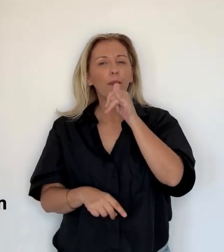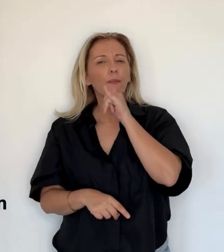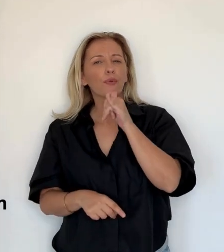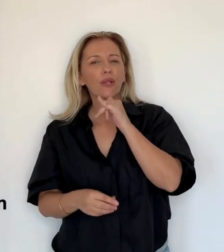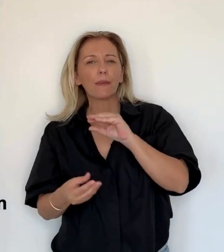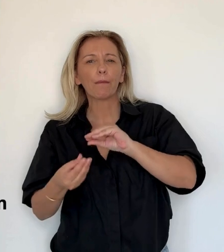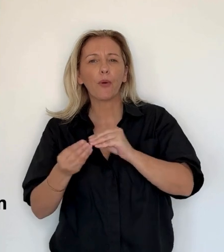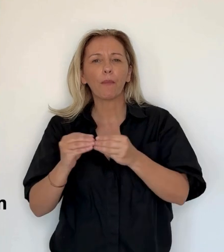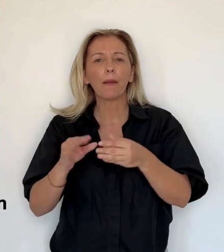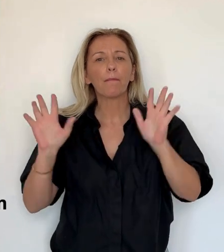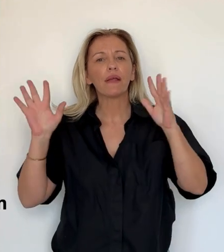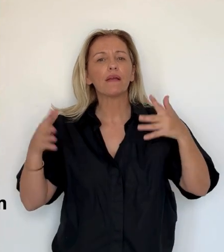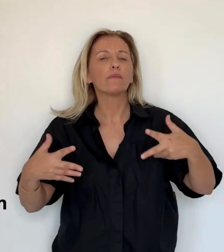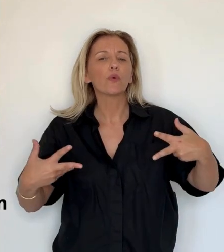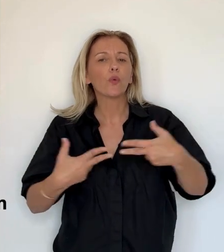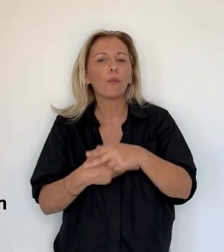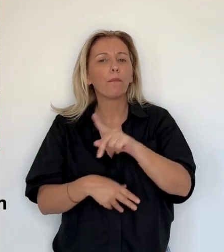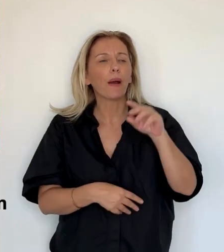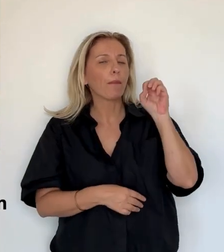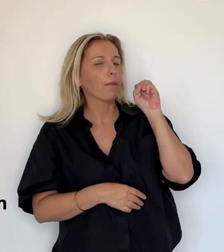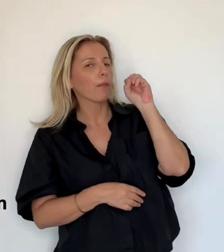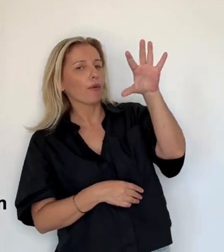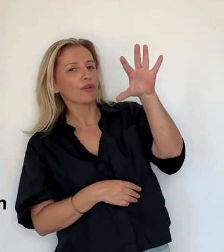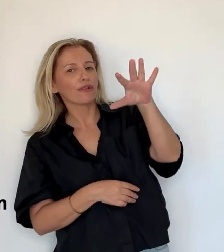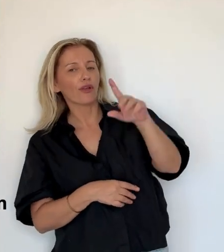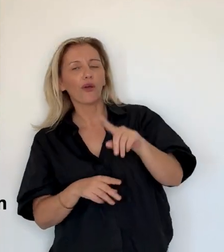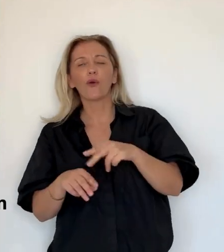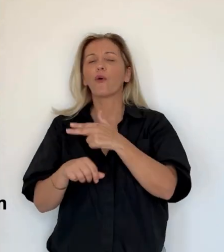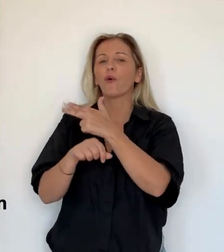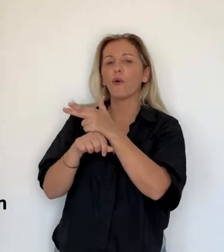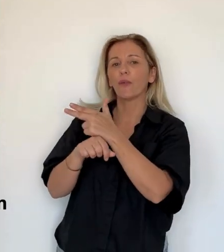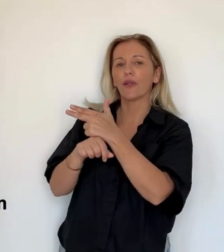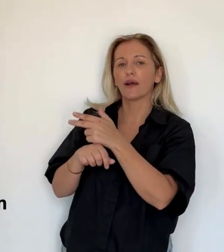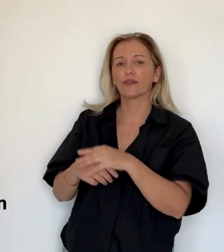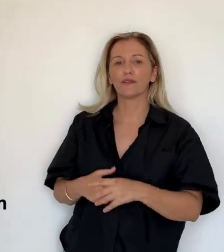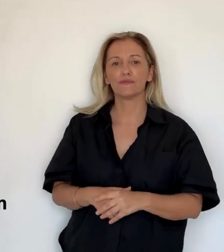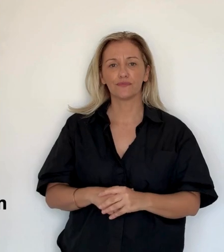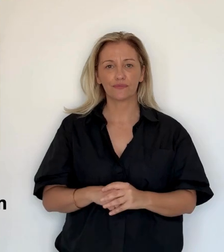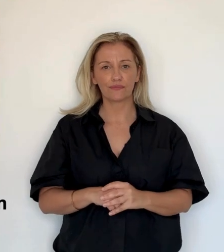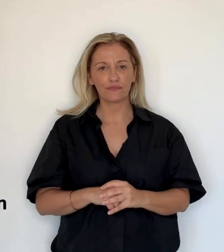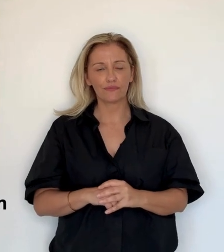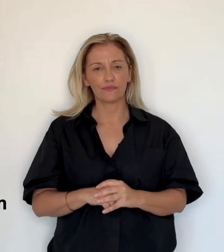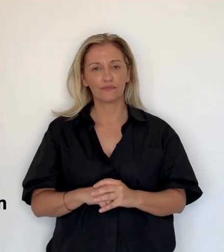du film. On y revient avec Pierrick Nanigne et Christian Julian.